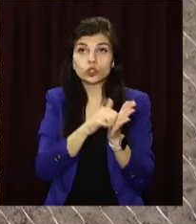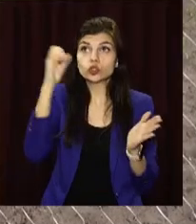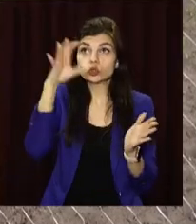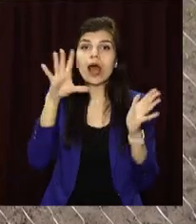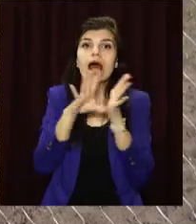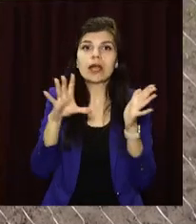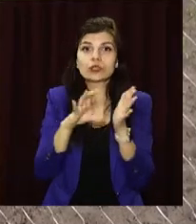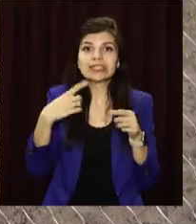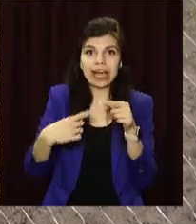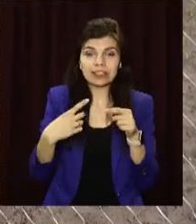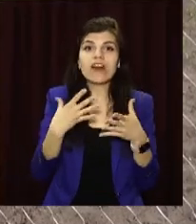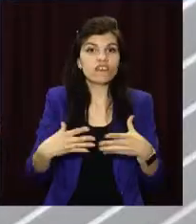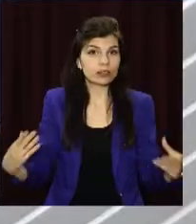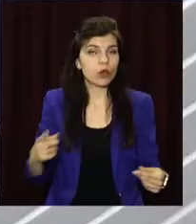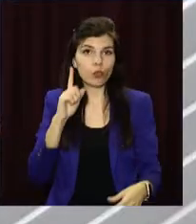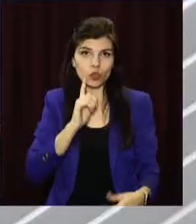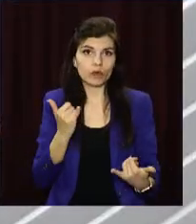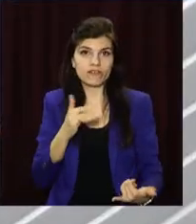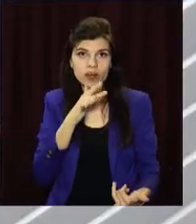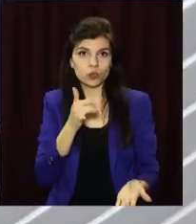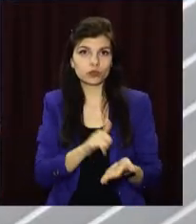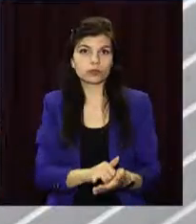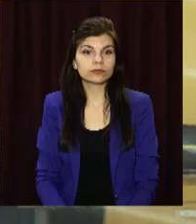сонячної електростанції – весна.